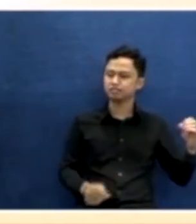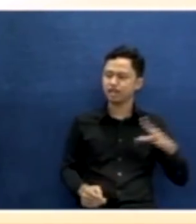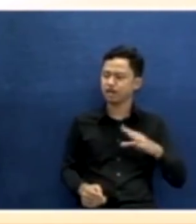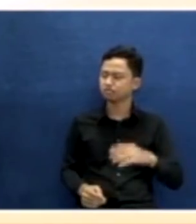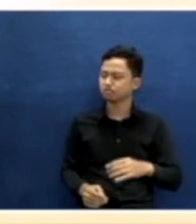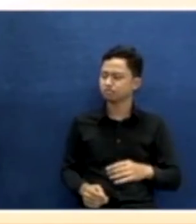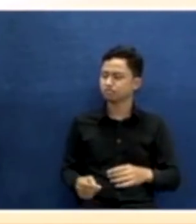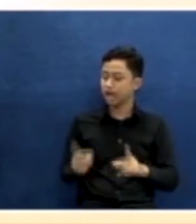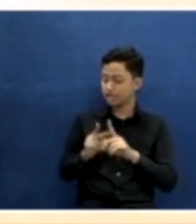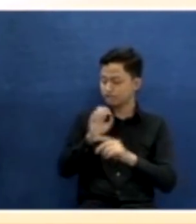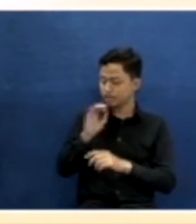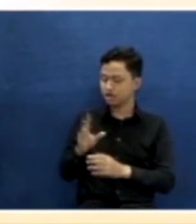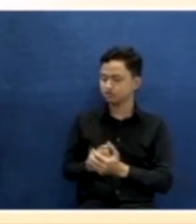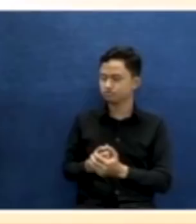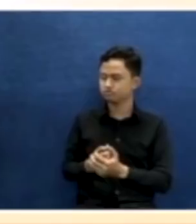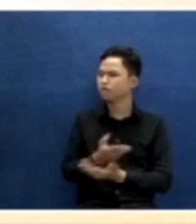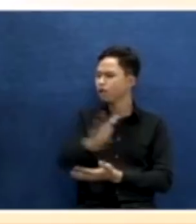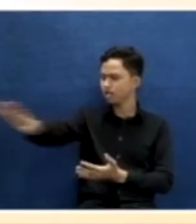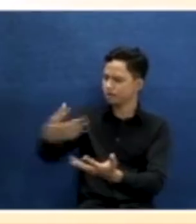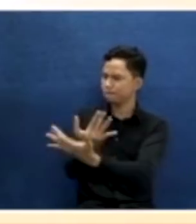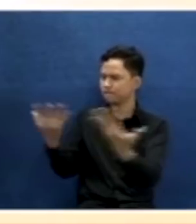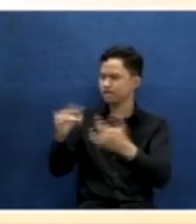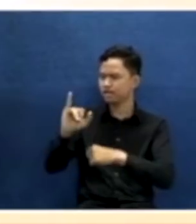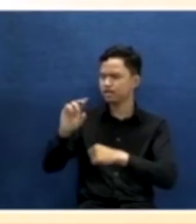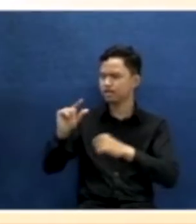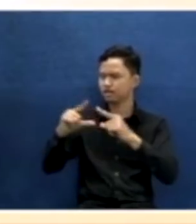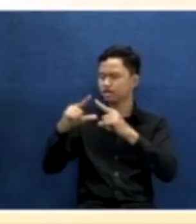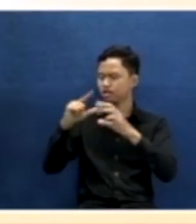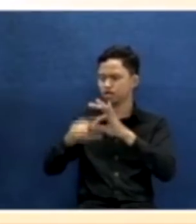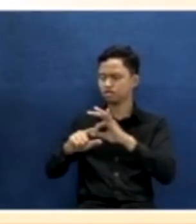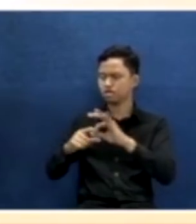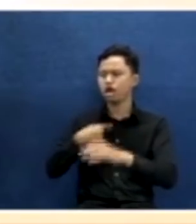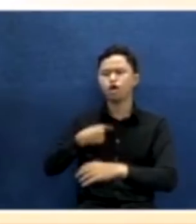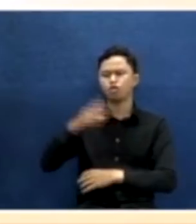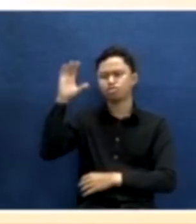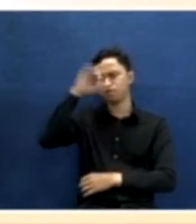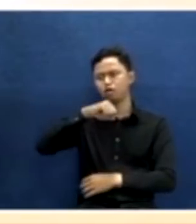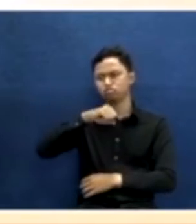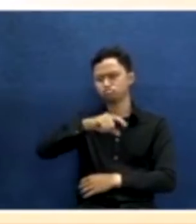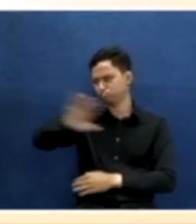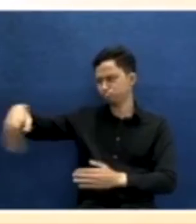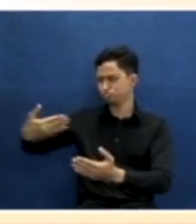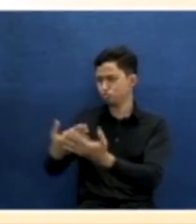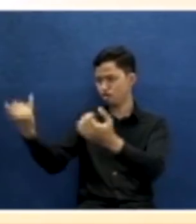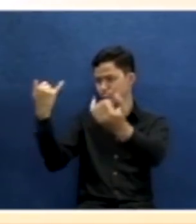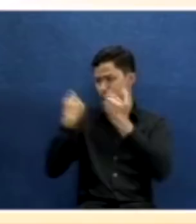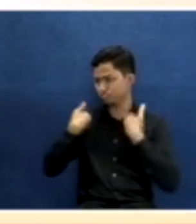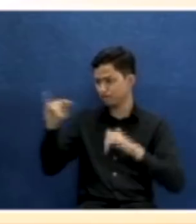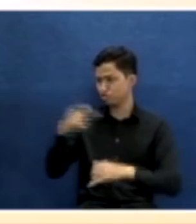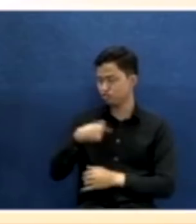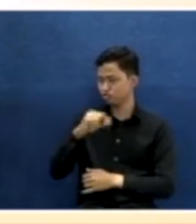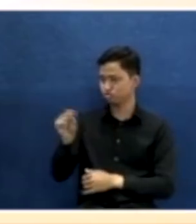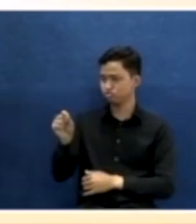Irak masyarakat Irak Hai aku tahu kalian itu kemudian membenciku Tapi